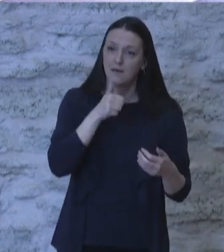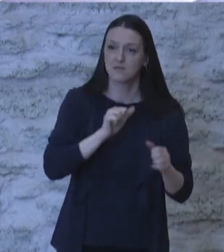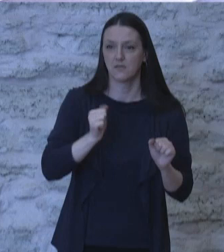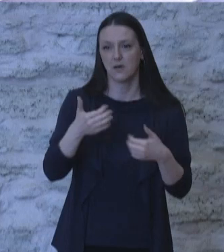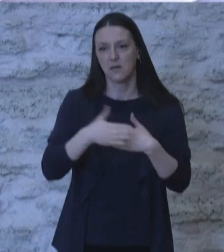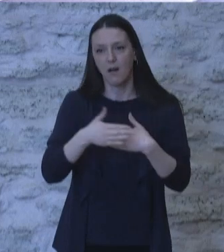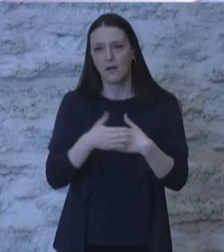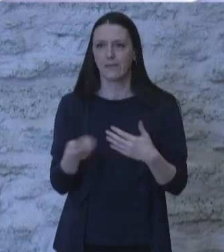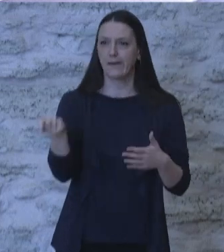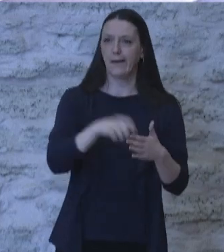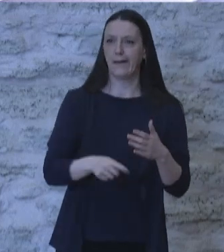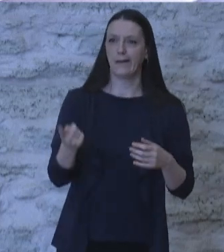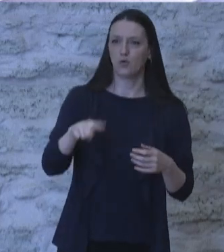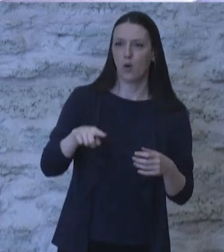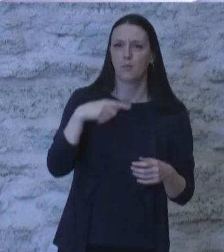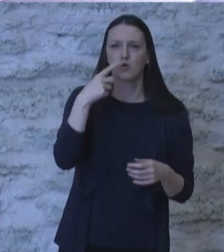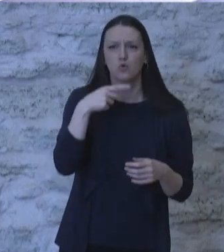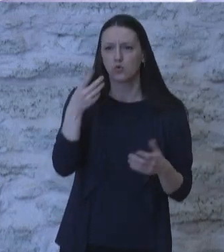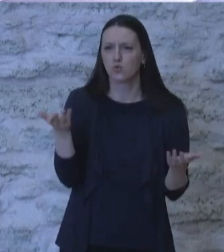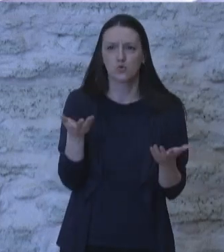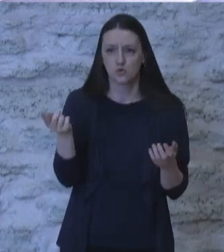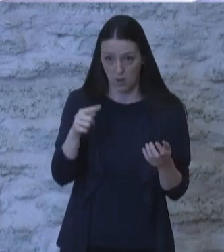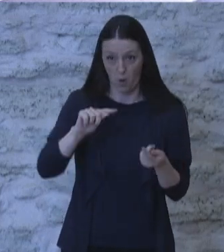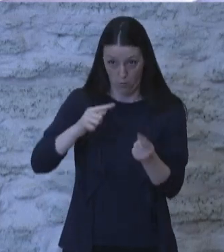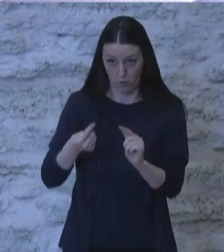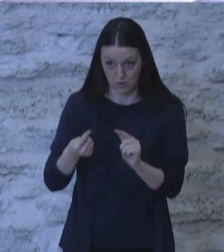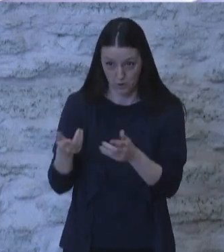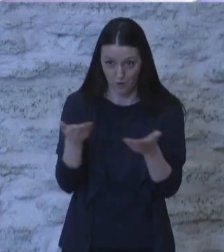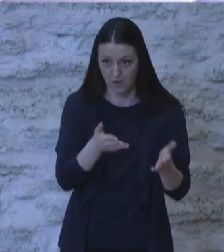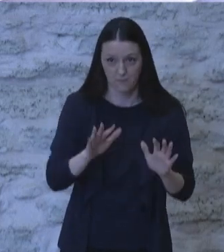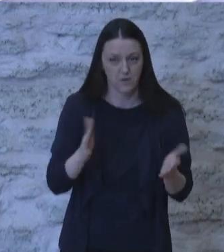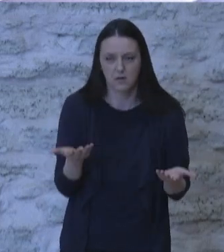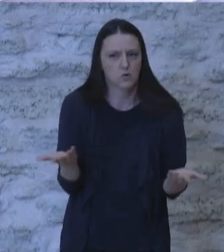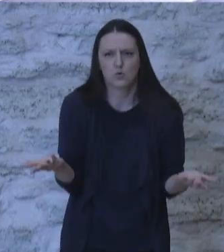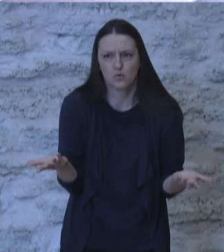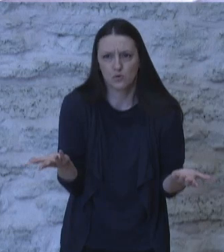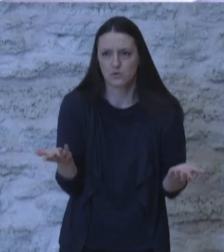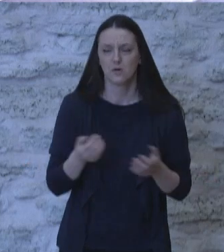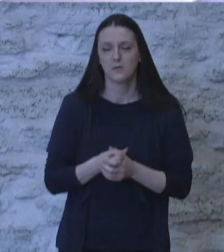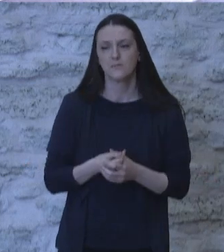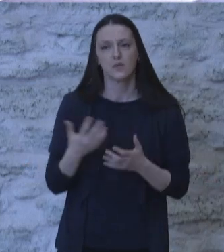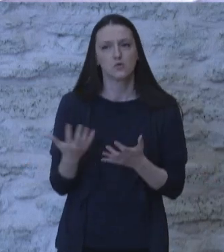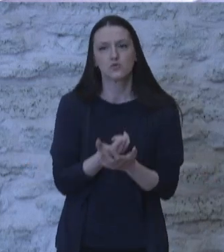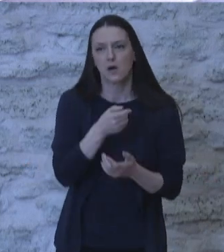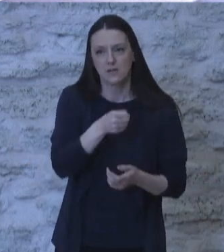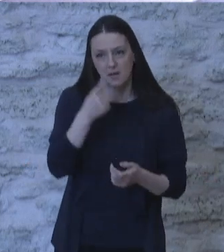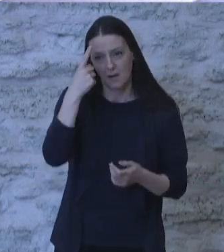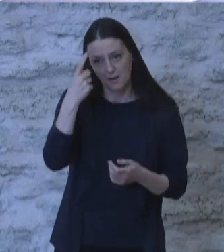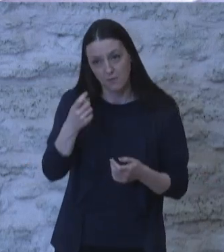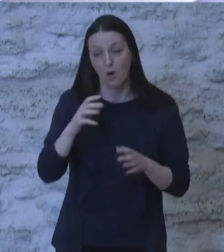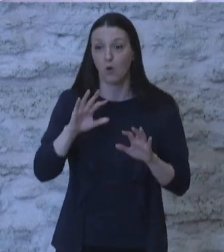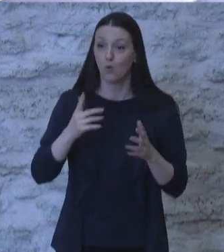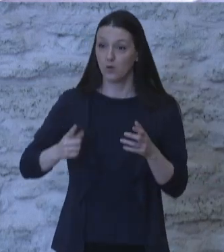või muus sellisest pärinevad opositsiooni poliitikutelt. Kui jah, siis palun see informatsioon ka riikoguliikmetele edastada. Kui